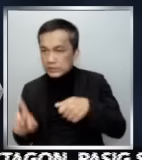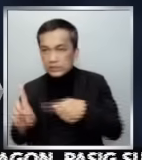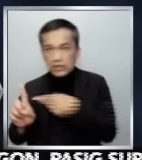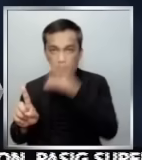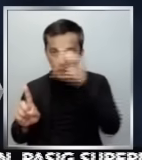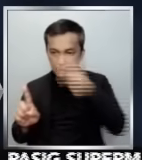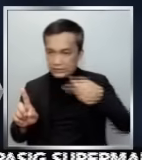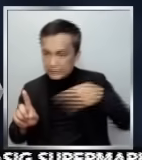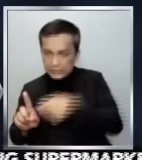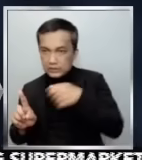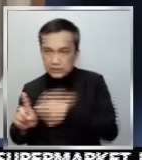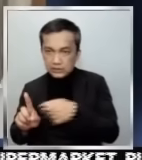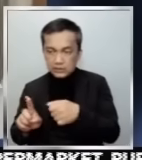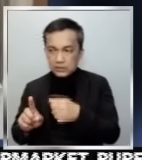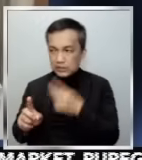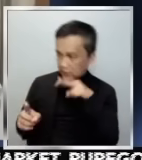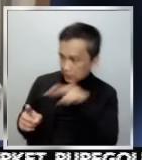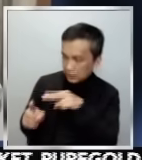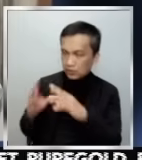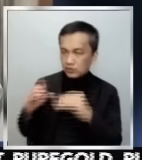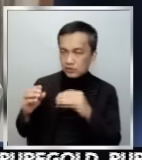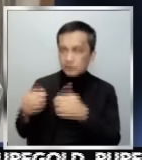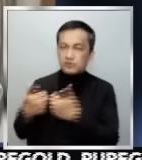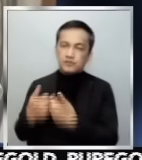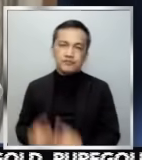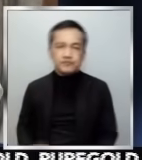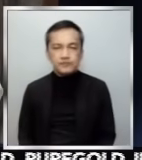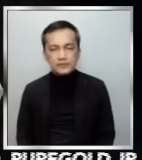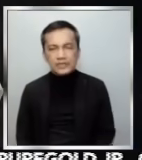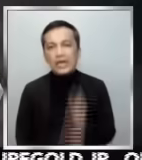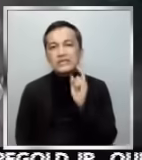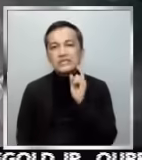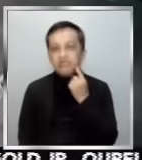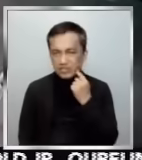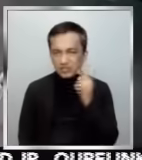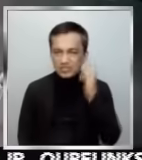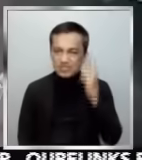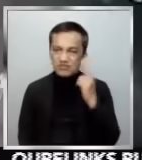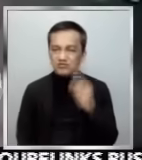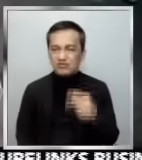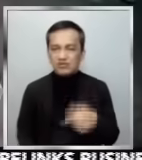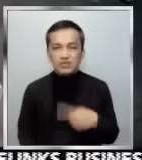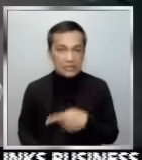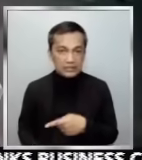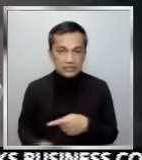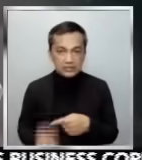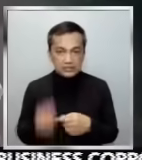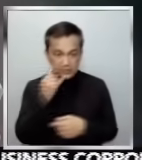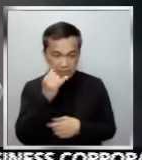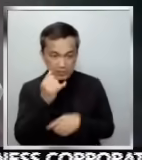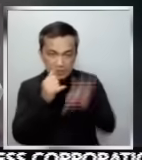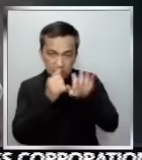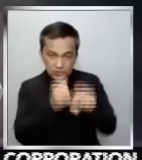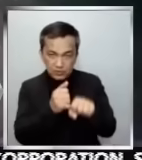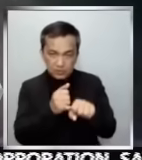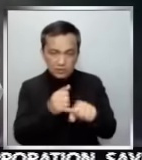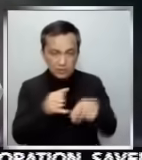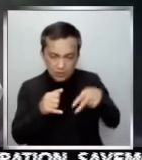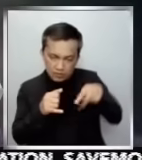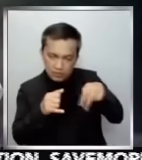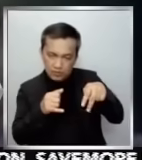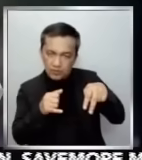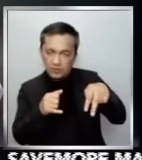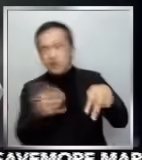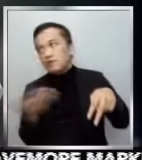nakita niyang kausap ang kanyang nobya celos raw ang motibo nakunan pa ng CCTV ang paglalakad ng parang walang